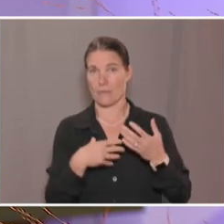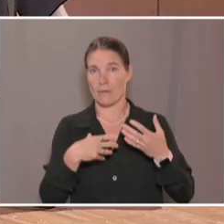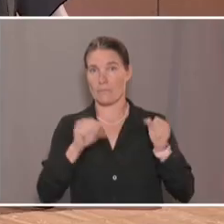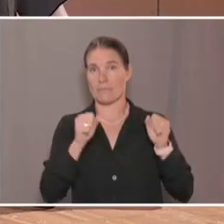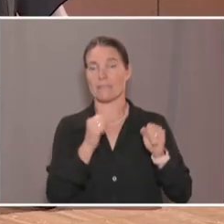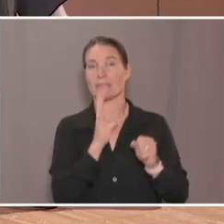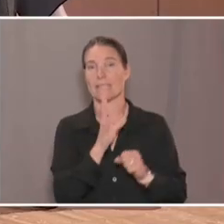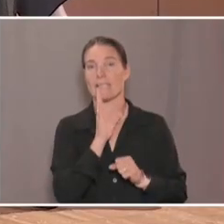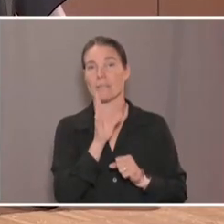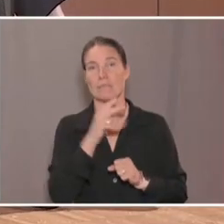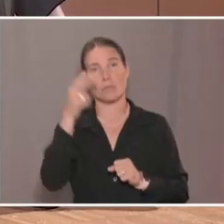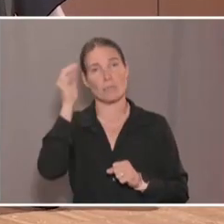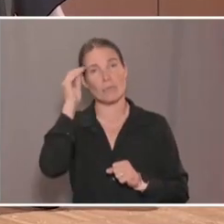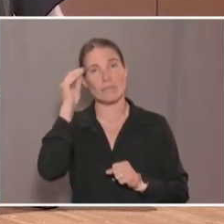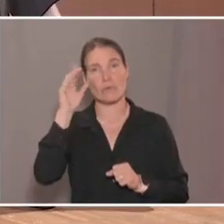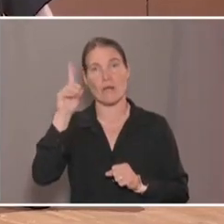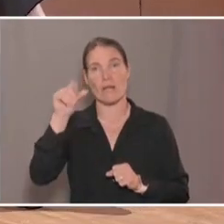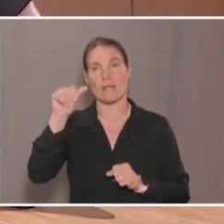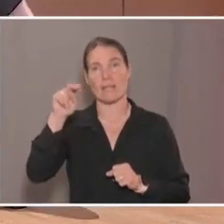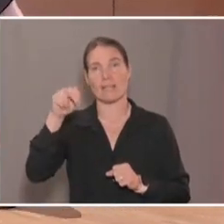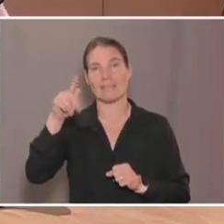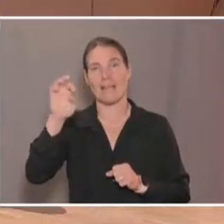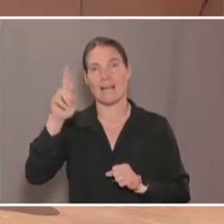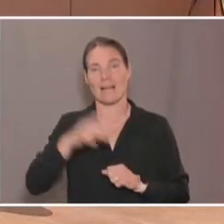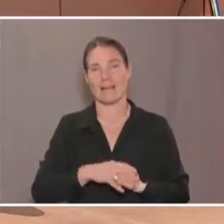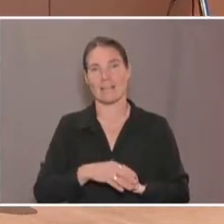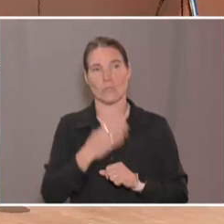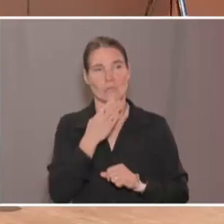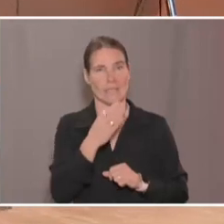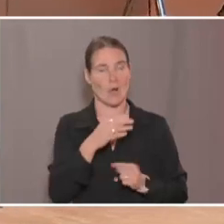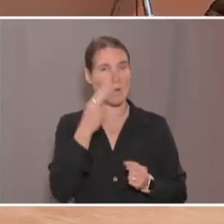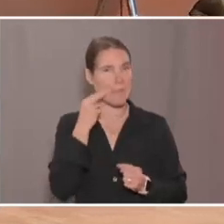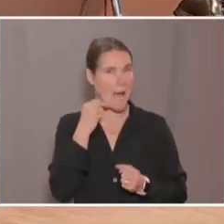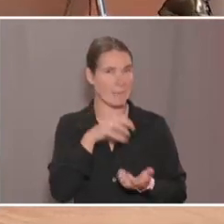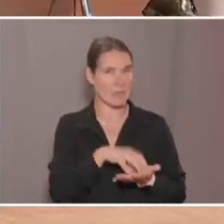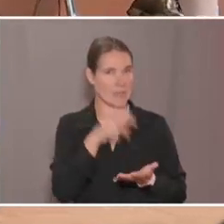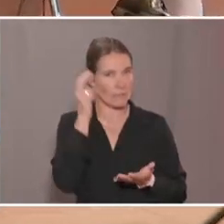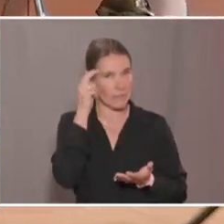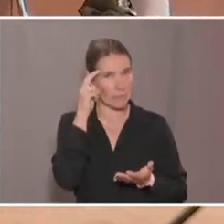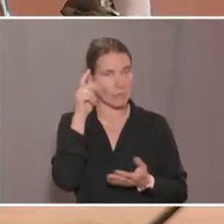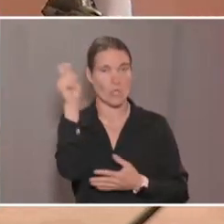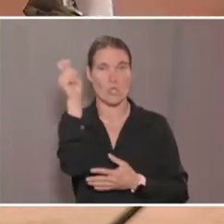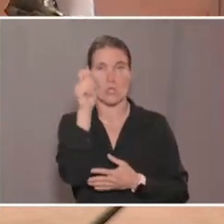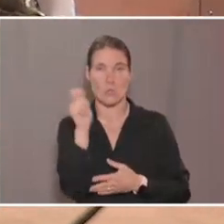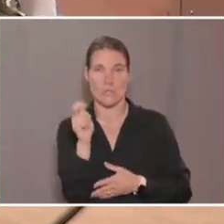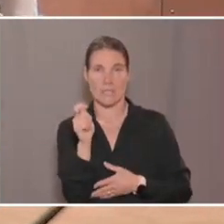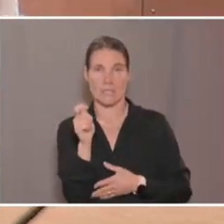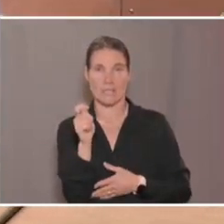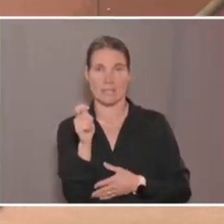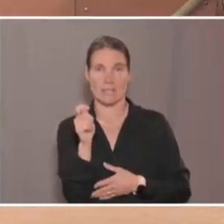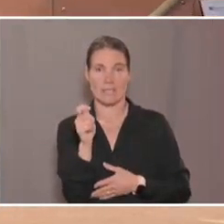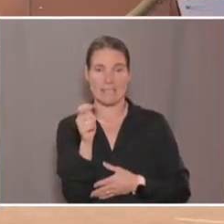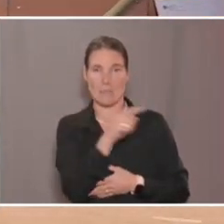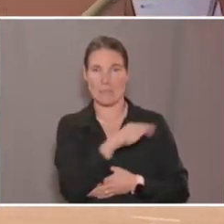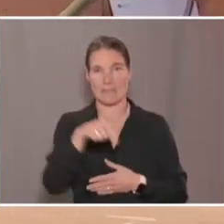Ihnen, Herr Professor Danker, und danke auch im Namen der Stadt Flensburg für die Studien, die Sie bis heute